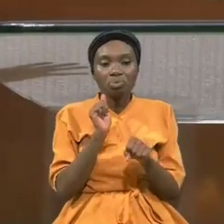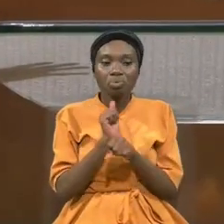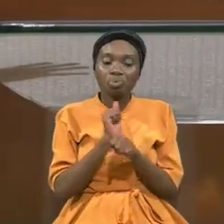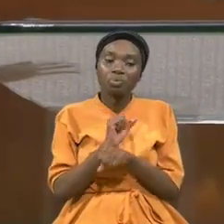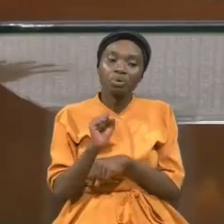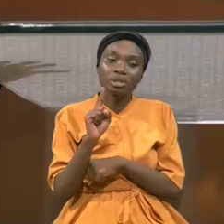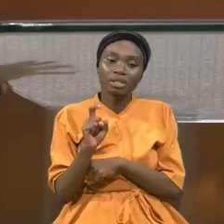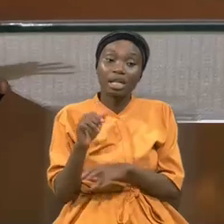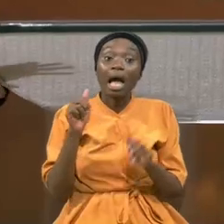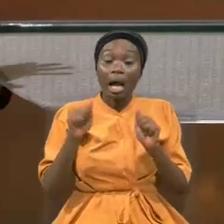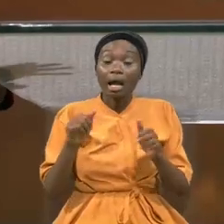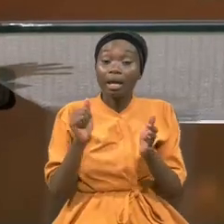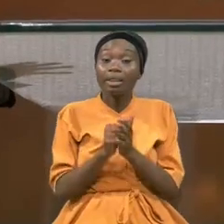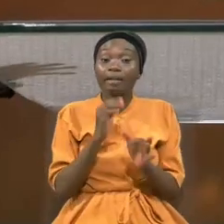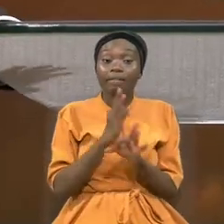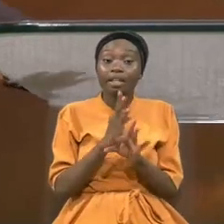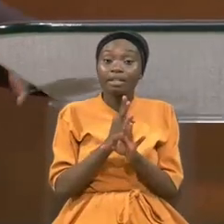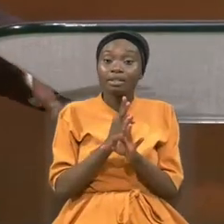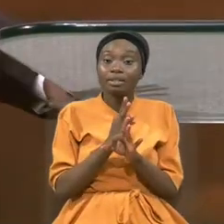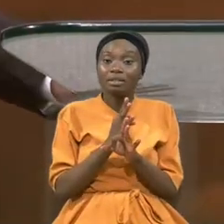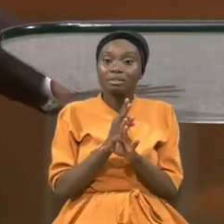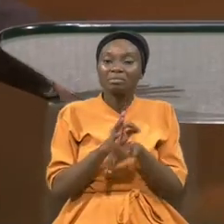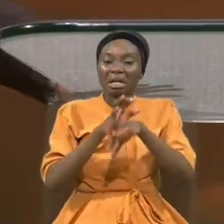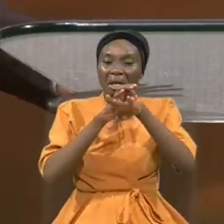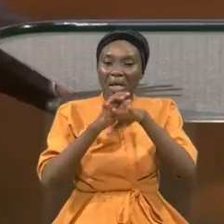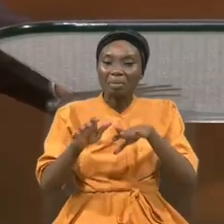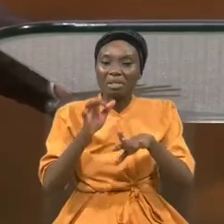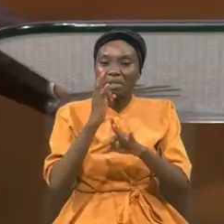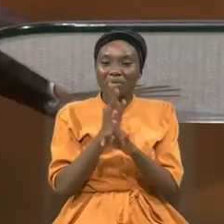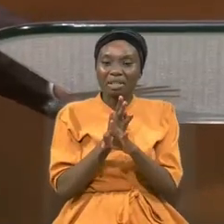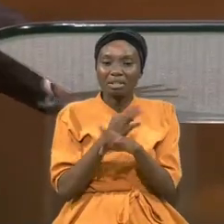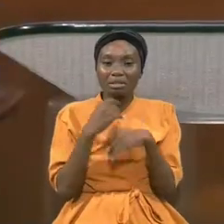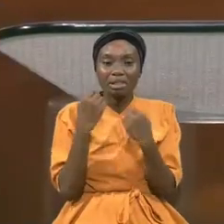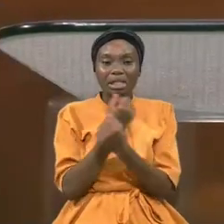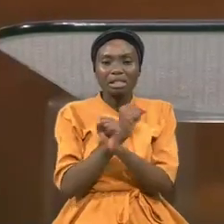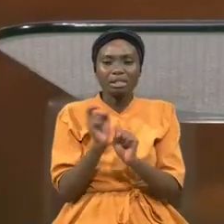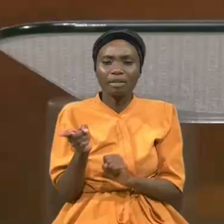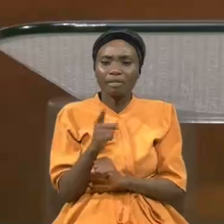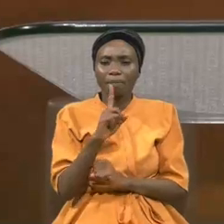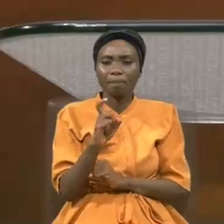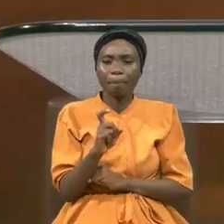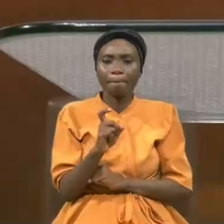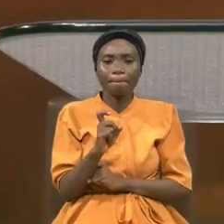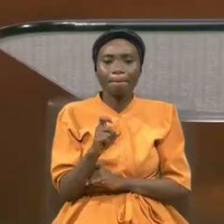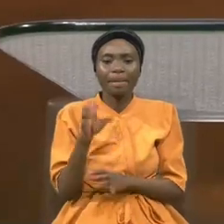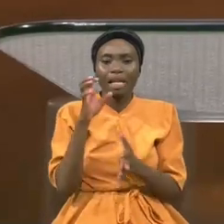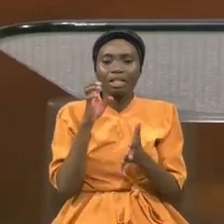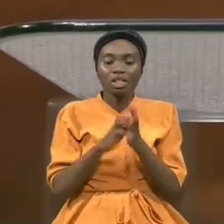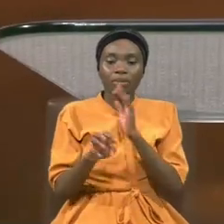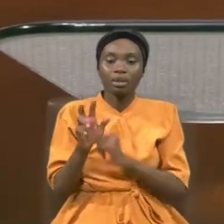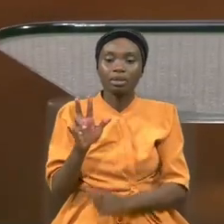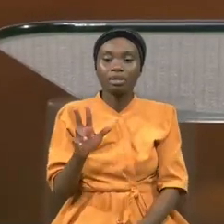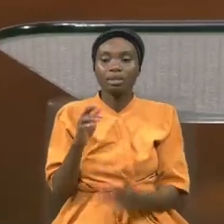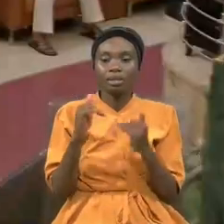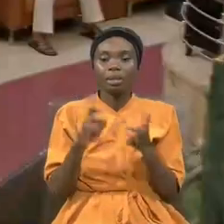œuvres? La foi peut-elle le sauver? La foi vide peut-elle le sauver? Chapitre